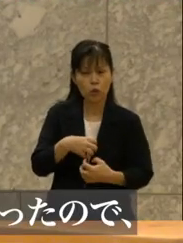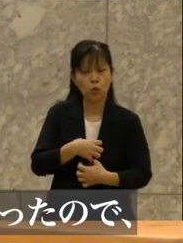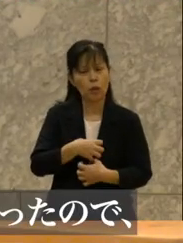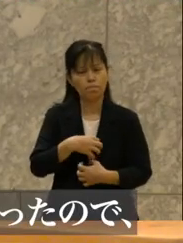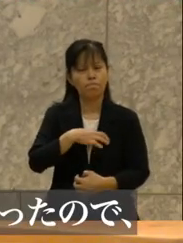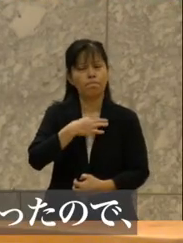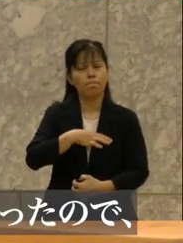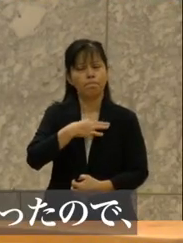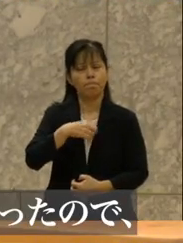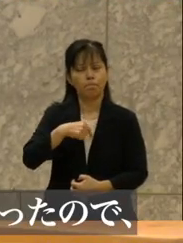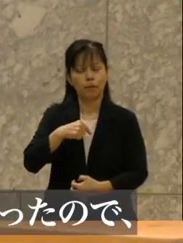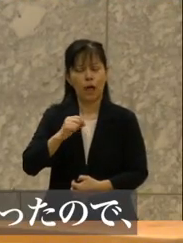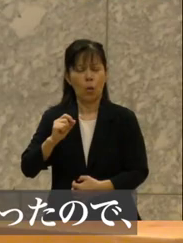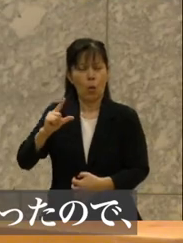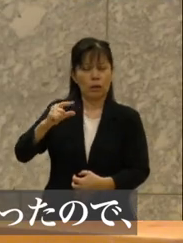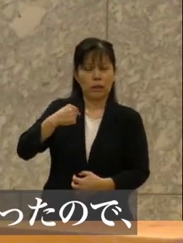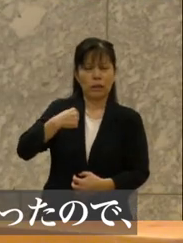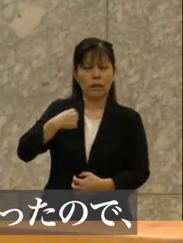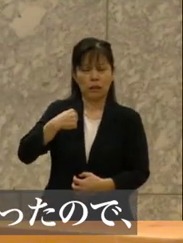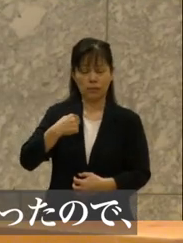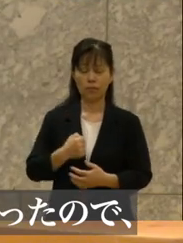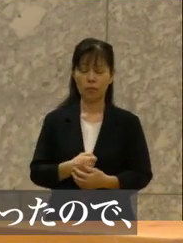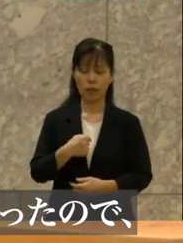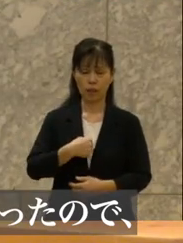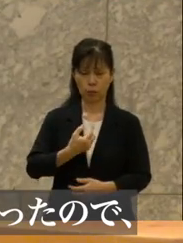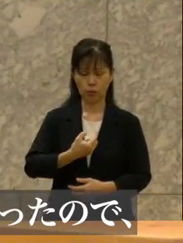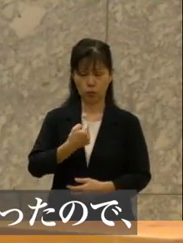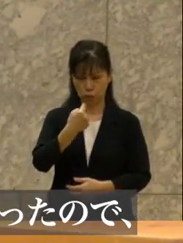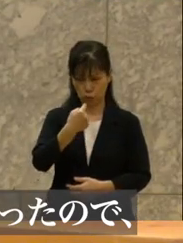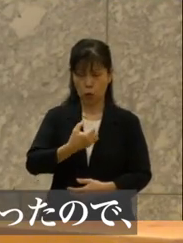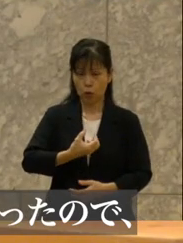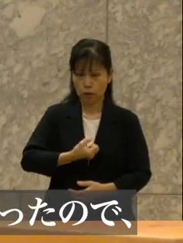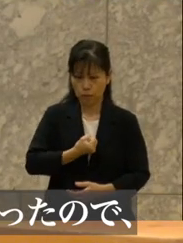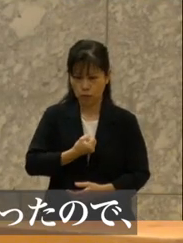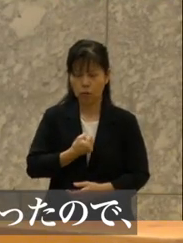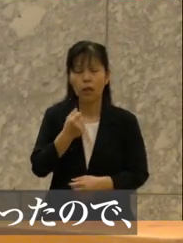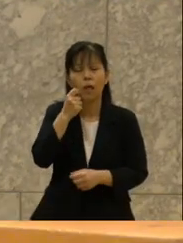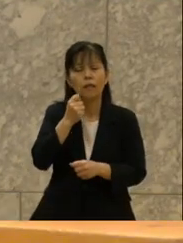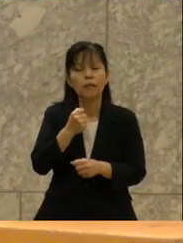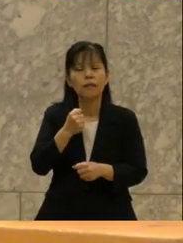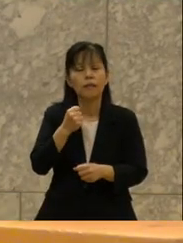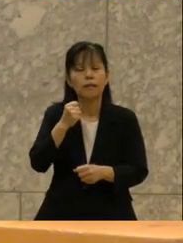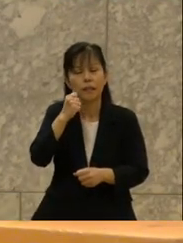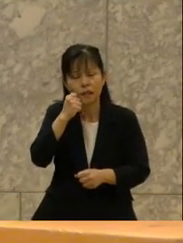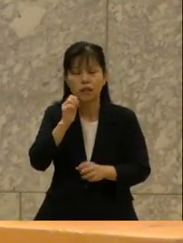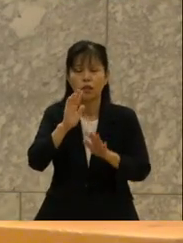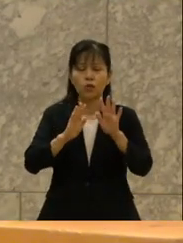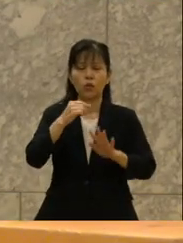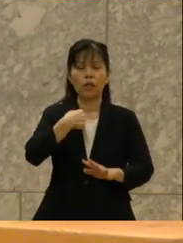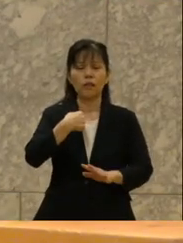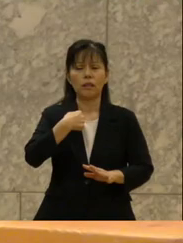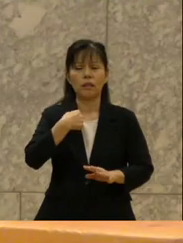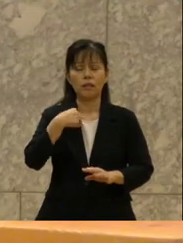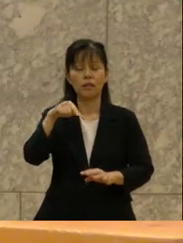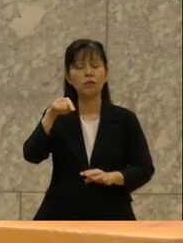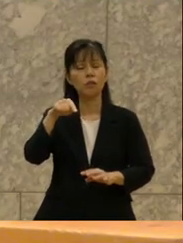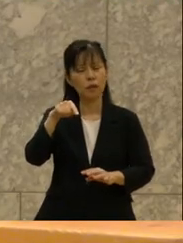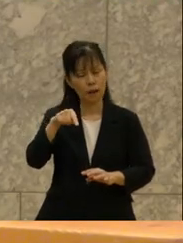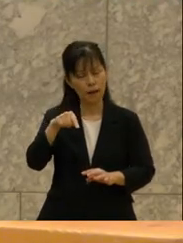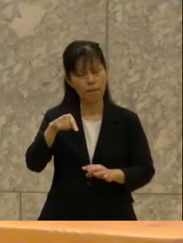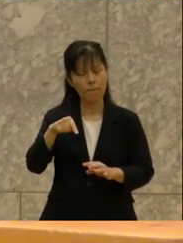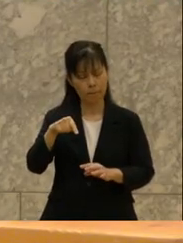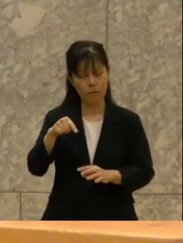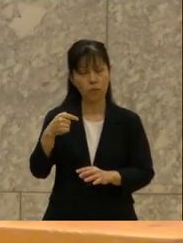の方が大きくて自分を信じることもどうしてもできなかったのでそこがまだ